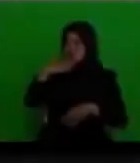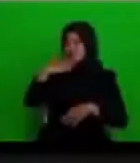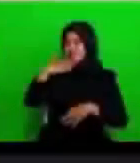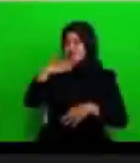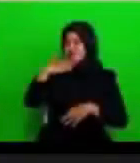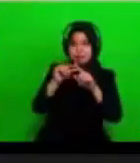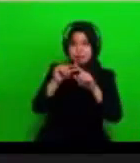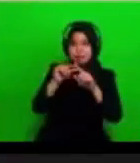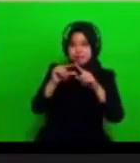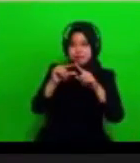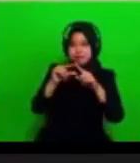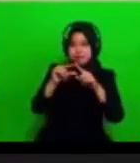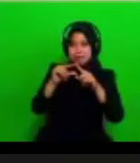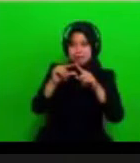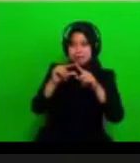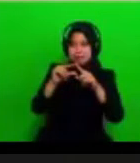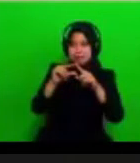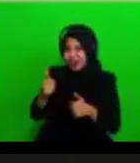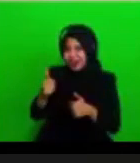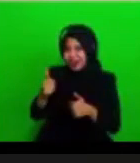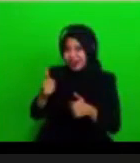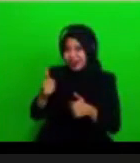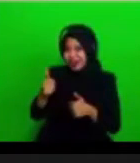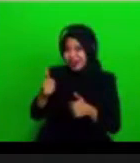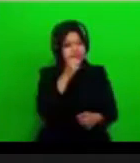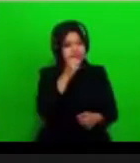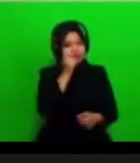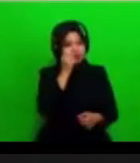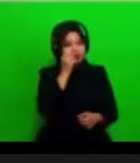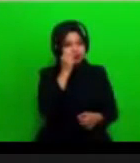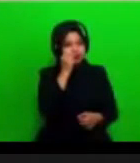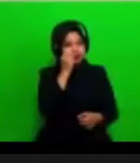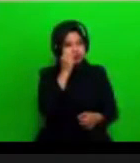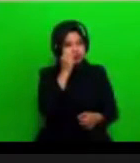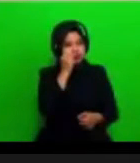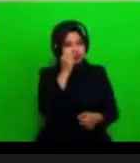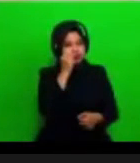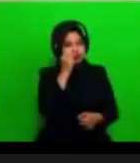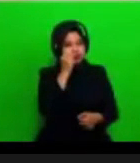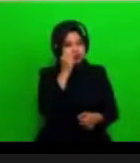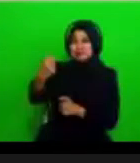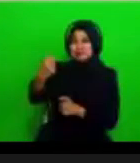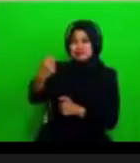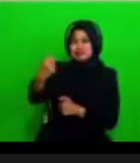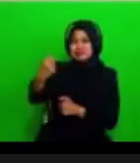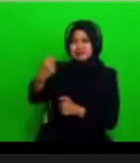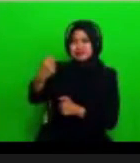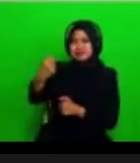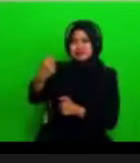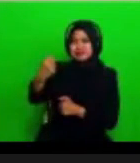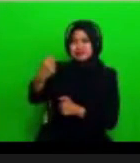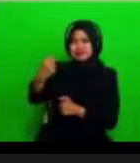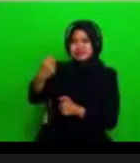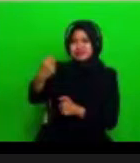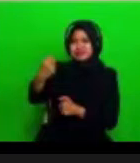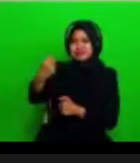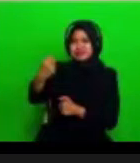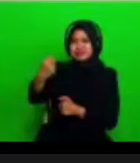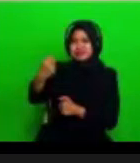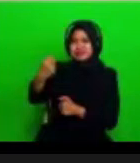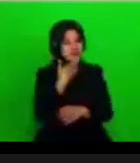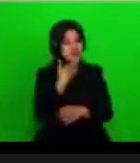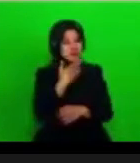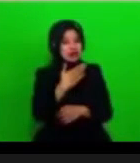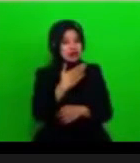pemantik pantun luar betul. Biasa. Terima kasih Bu Erni. Tapi kalau sudah dipantik, kami belum siap menjawab itu. Terima kasih pantunnya